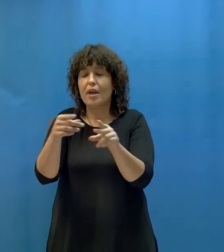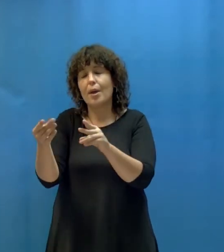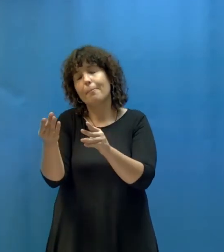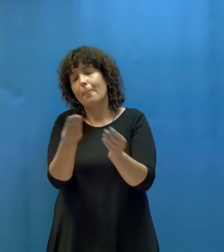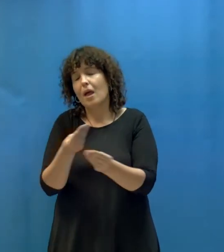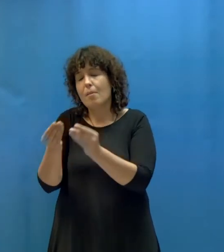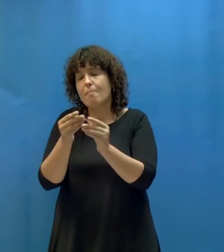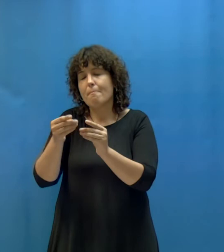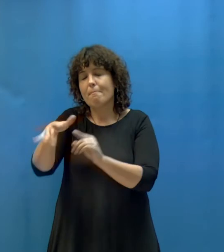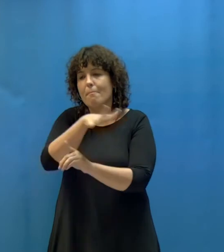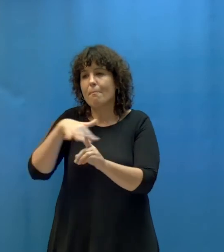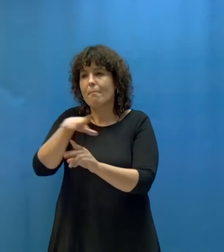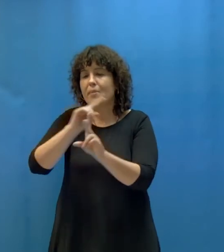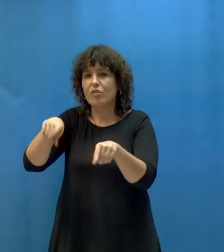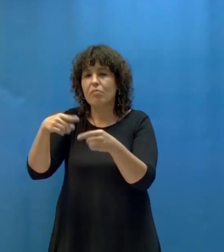grup socialista d'aquell moment.